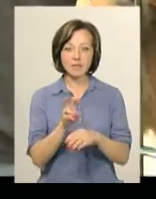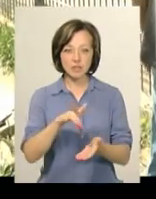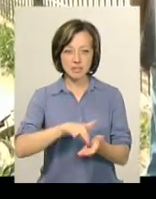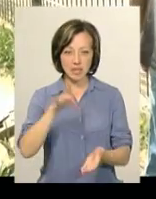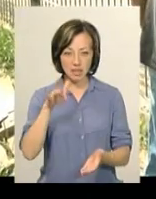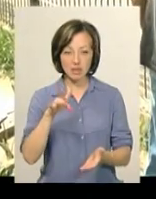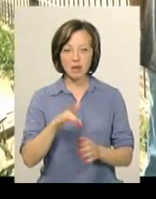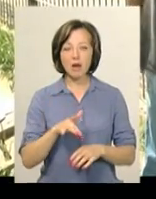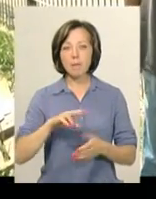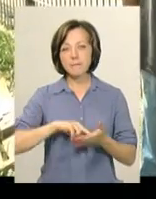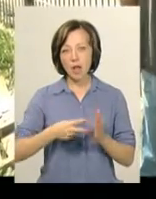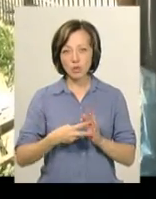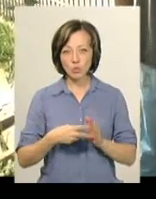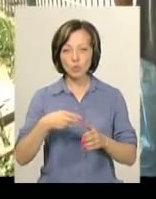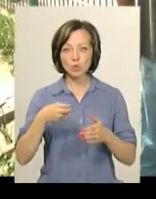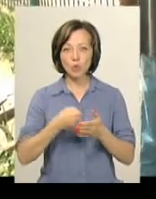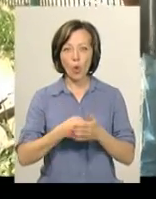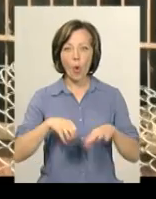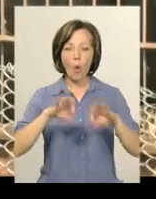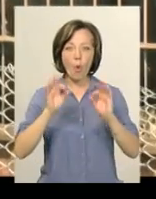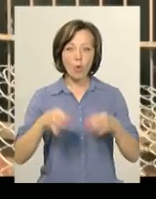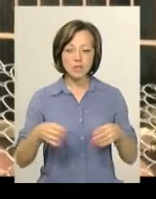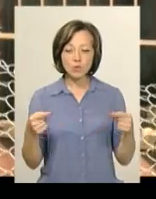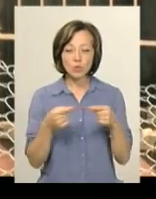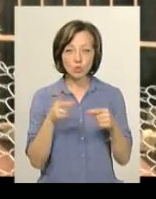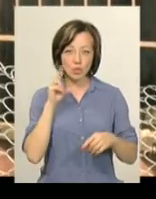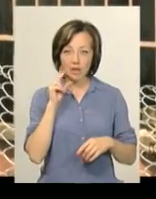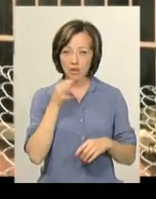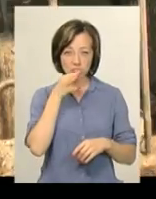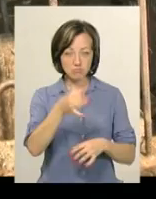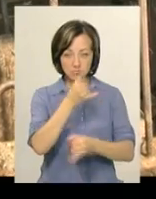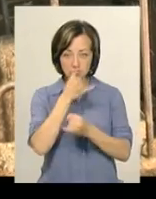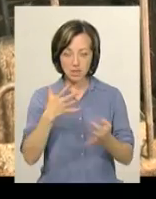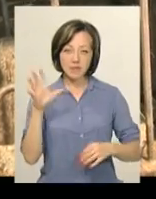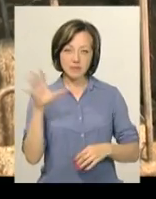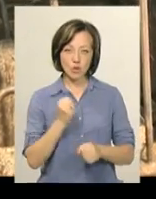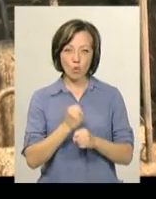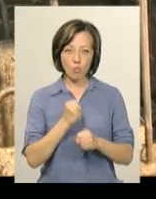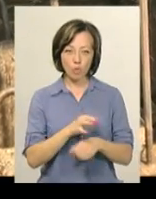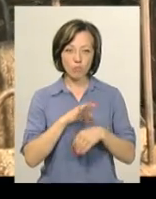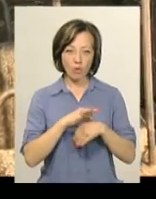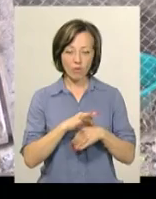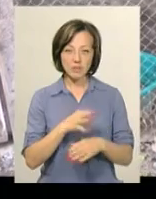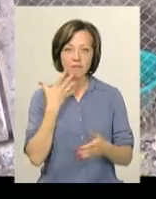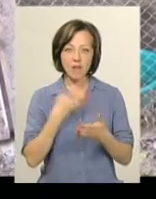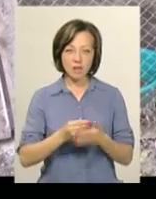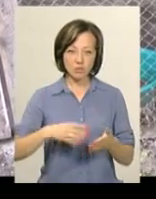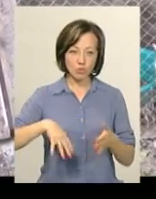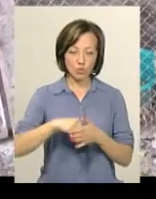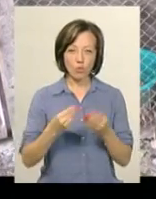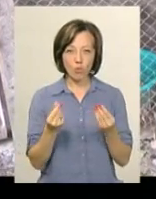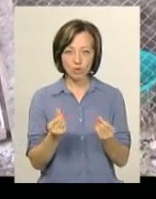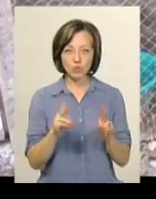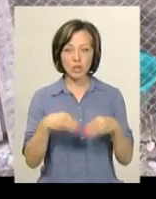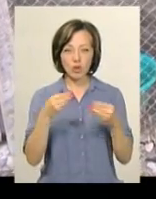центр Сергій Пальохін планує до осені. Точної дати не називає. Наразі всі роботи він проводить за власні гроші і ті,